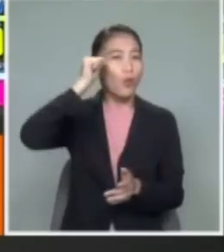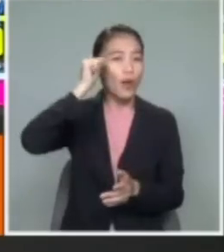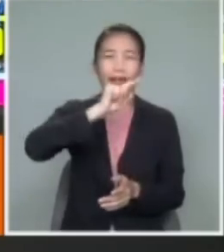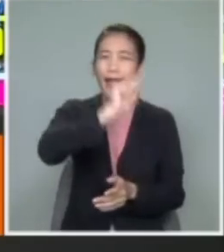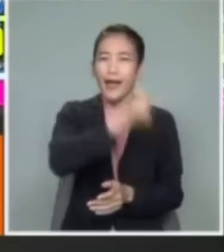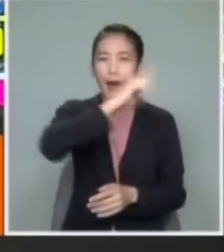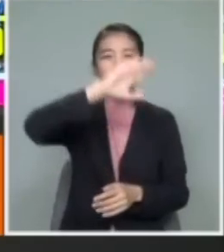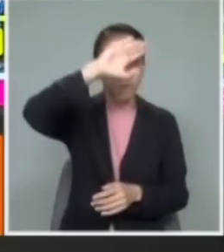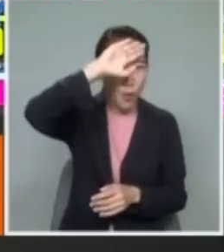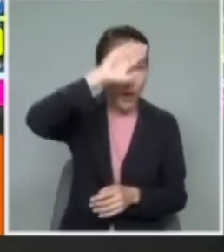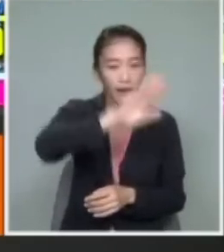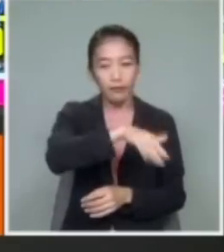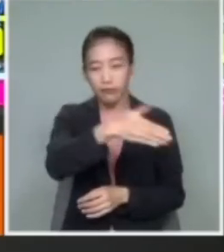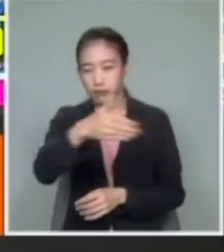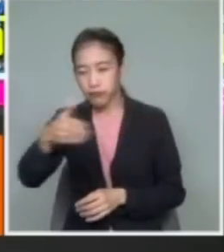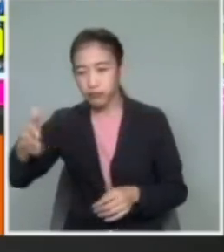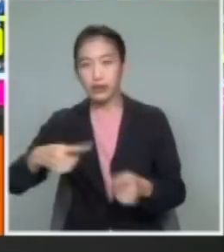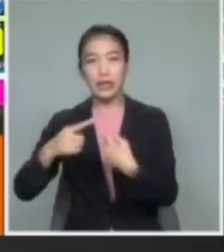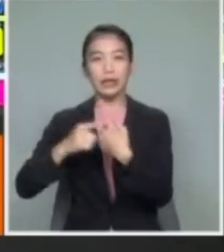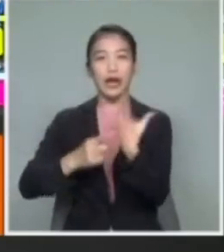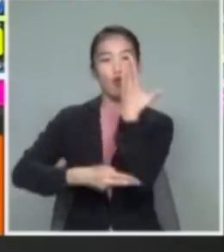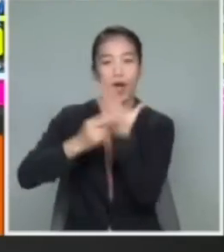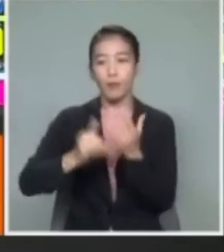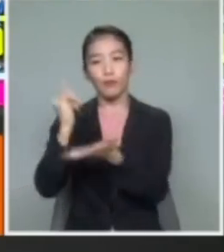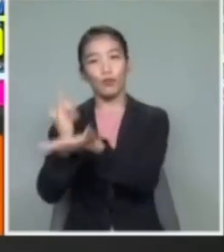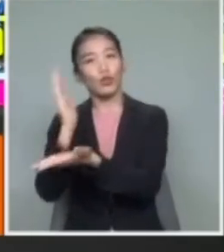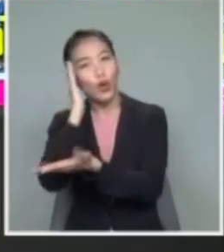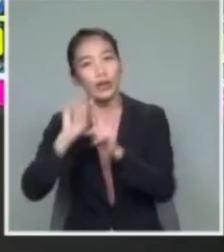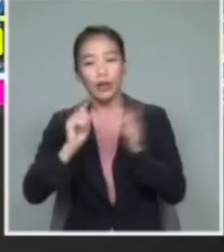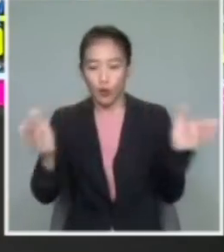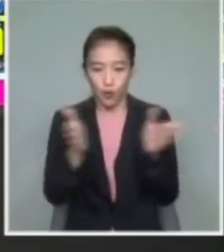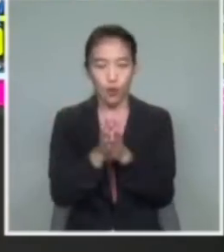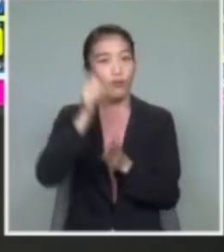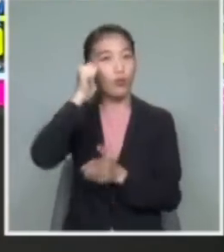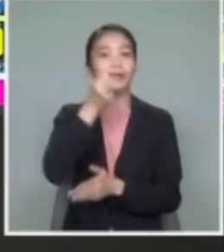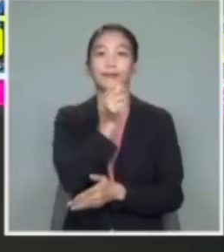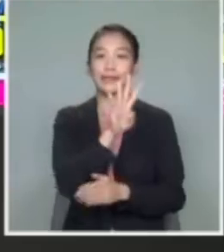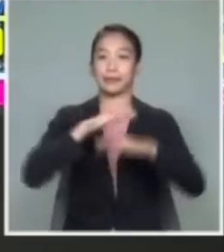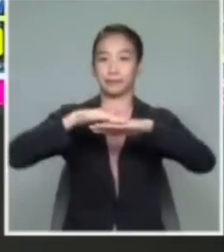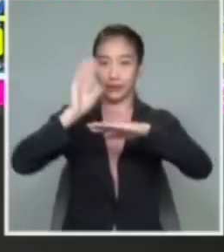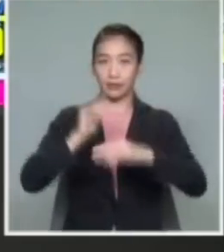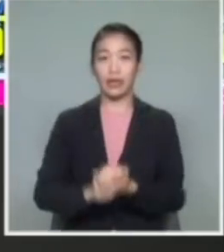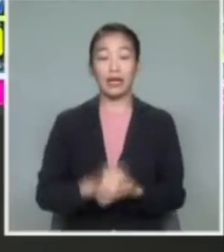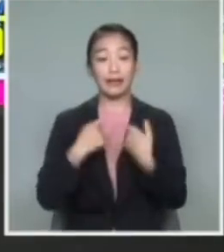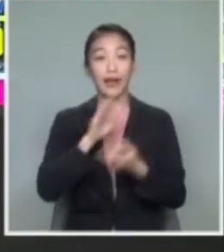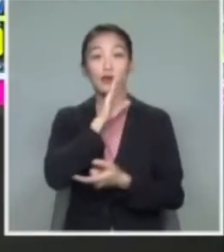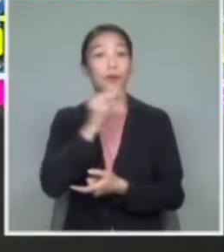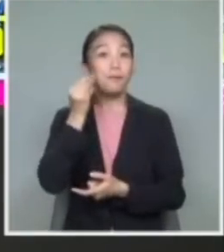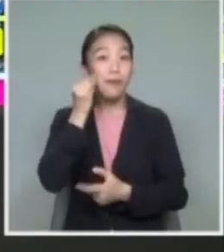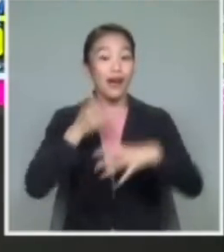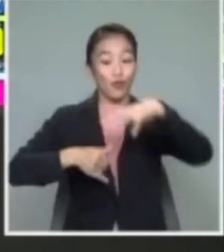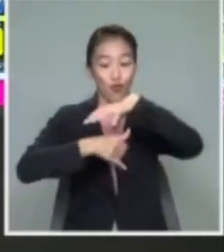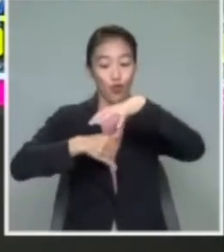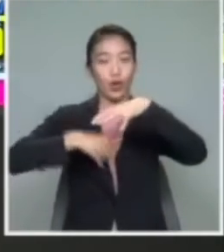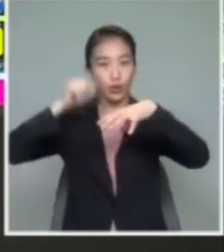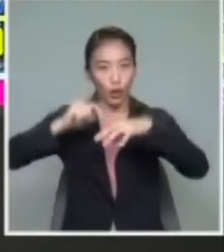ากฮอสพิทอลเนี่ยอย่างน้อยต้อง14วันนะครับแล้วหลังจากนั้นเนี่ยกลับไปถึงบ้านเขาก็ยังจะต้องปฏิบัติตัวอย่างเข้มข้น